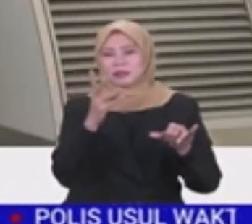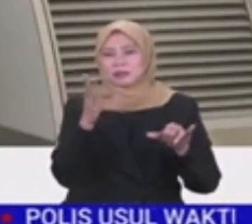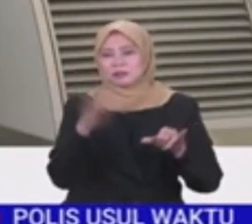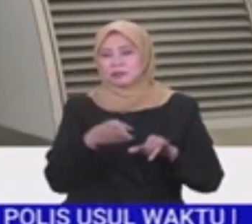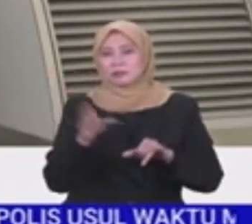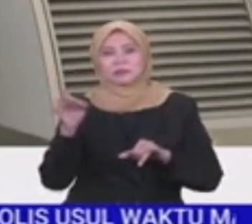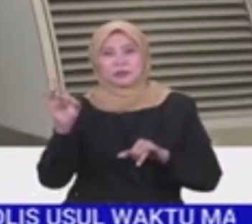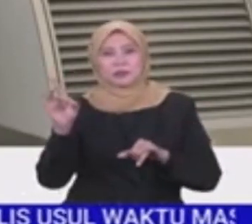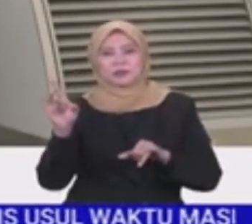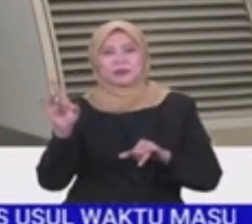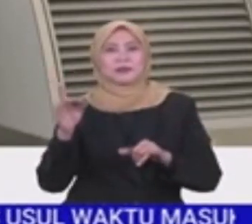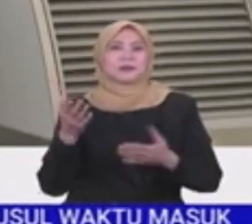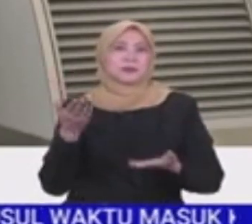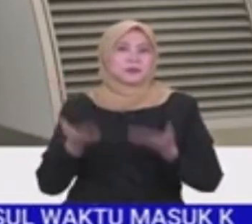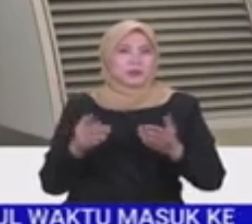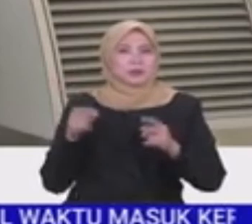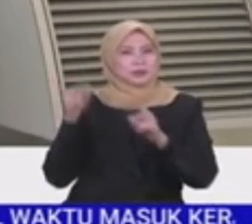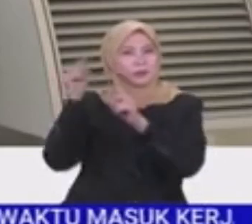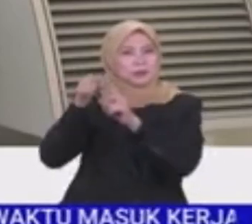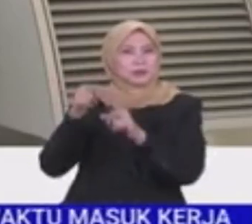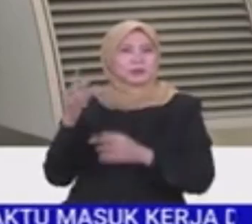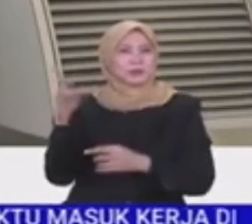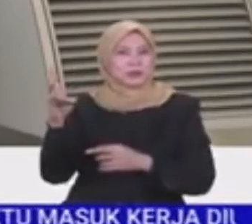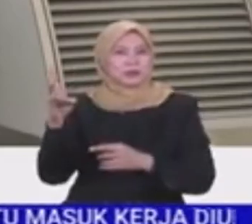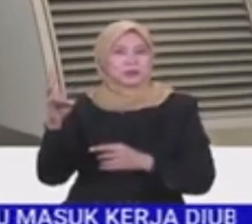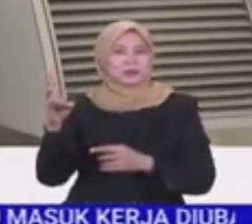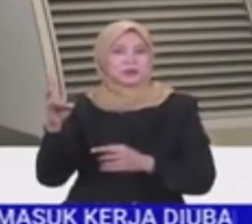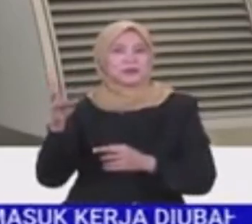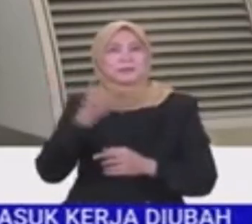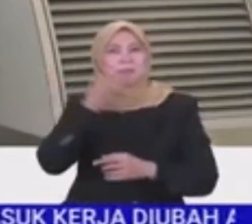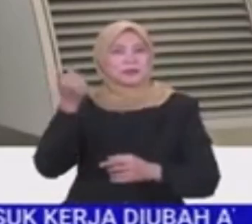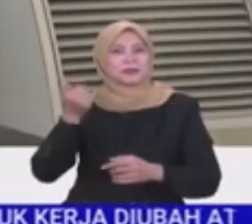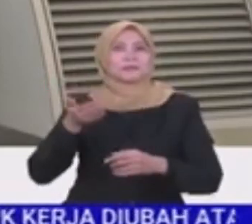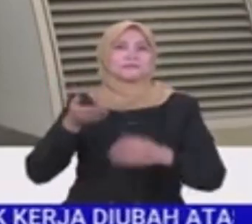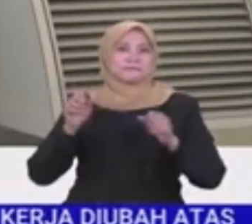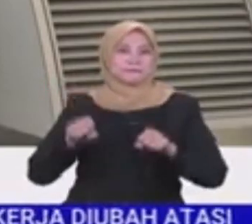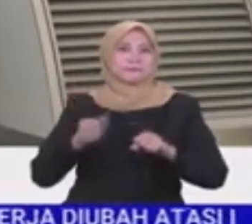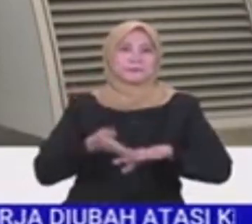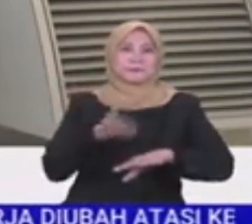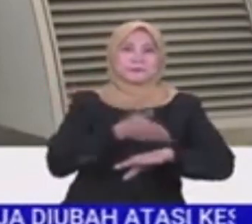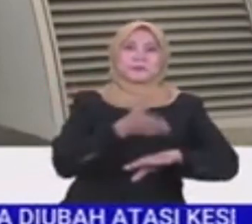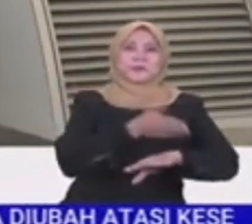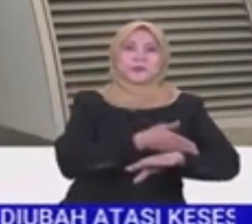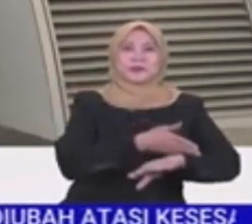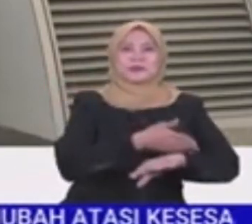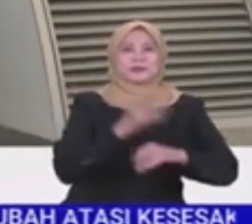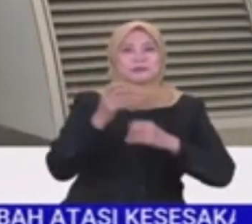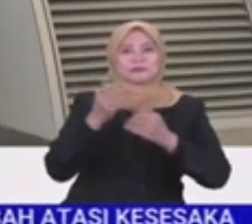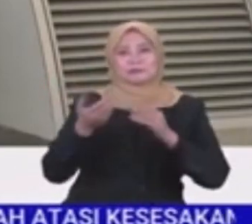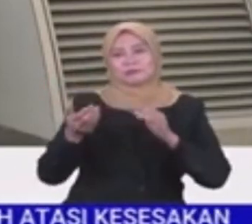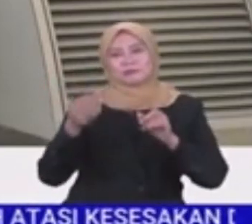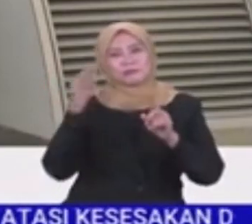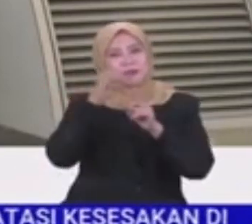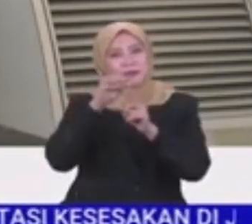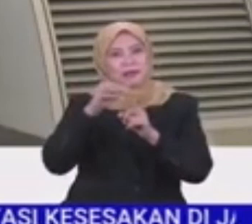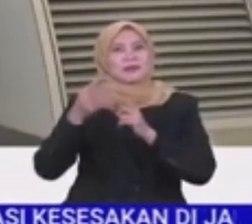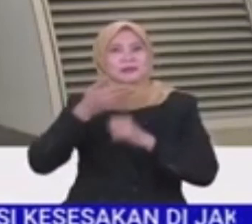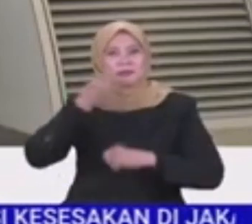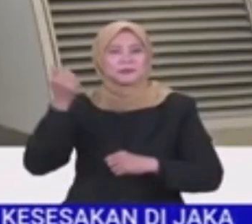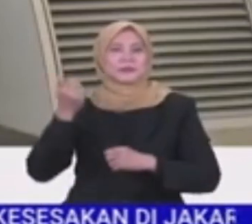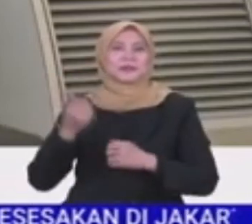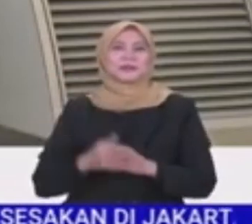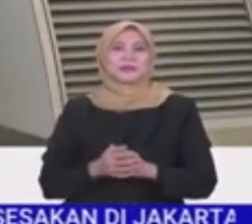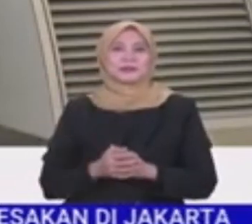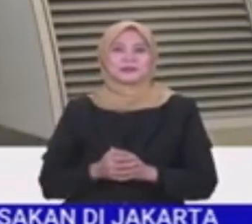16.81, kemungkinan sini saya nak buat 70 meter. So, better daripada result last year. Kita buat yang terbaik di